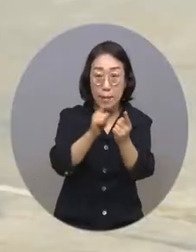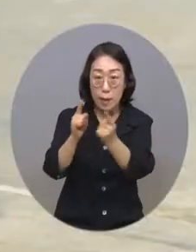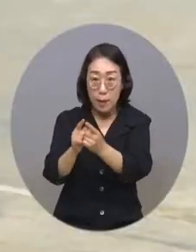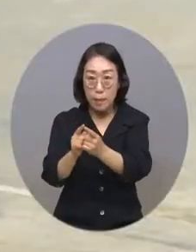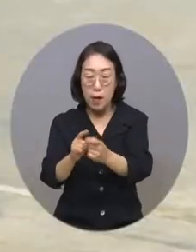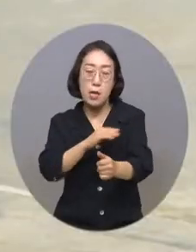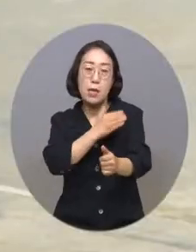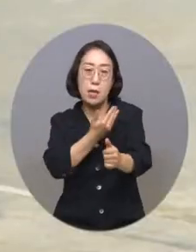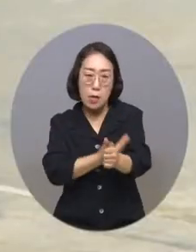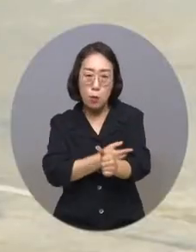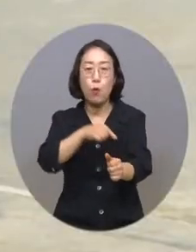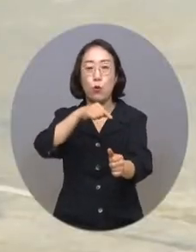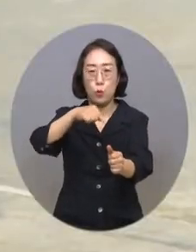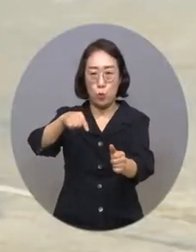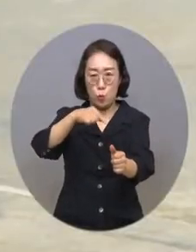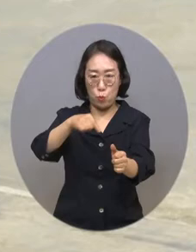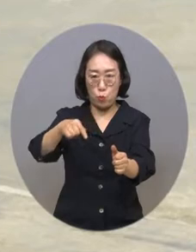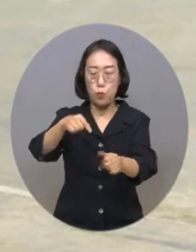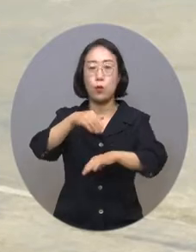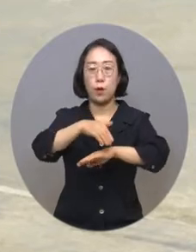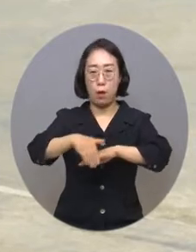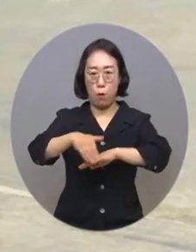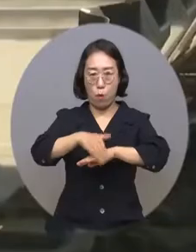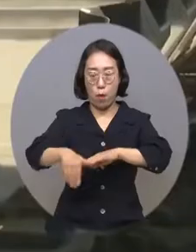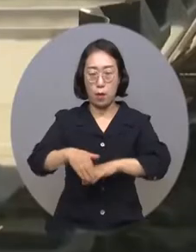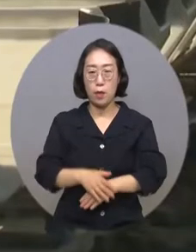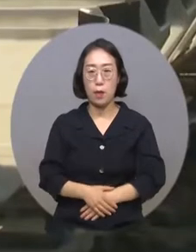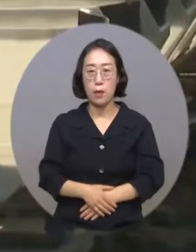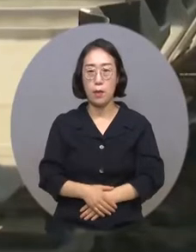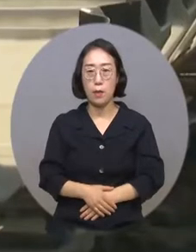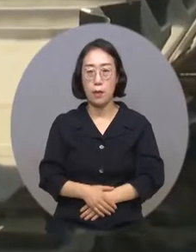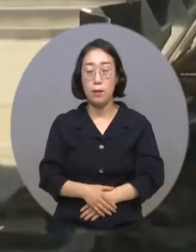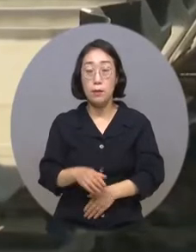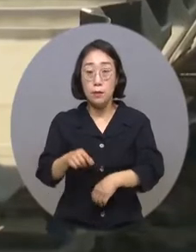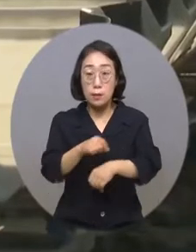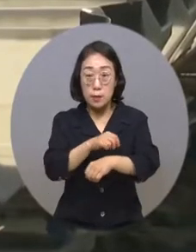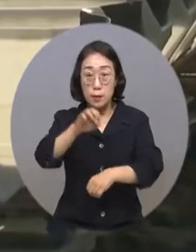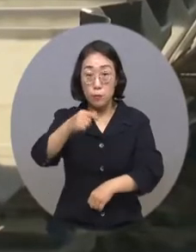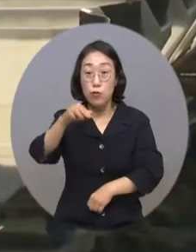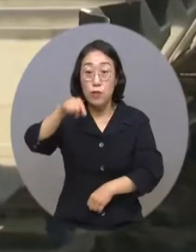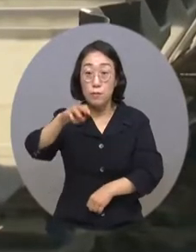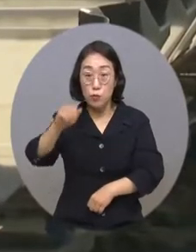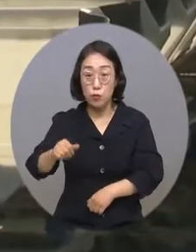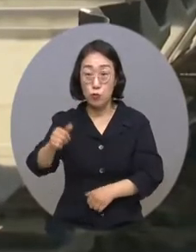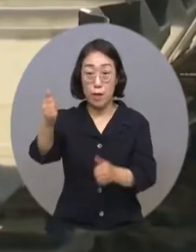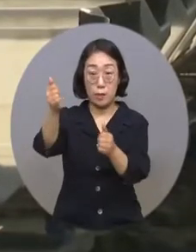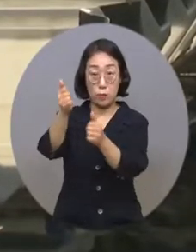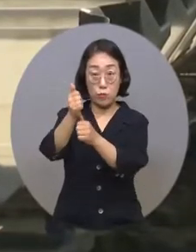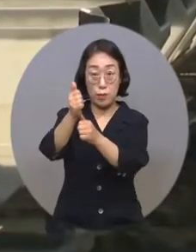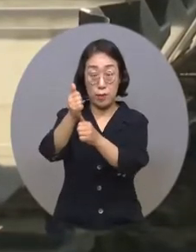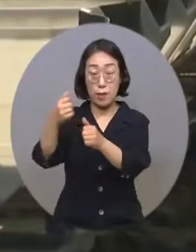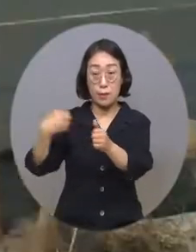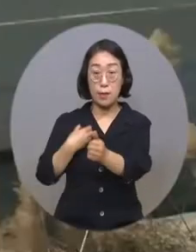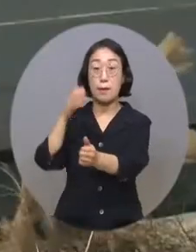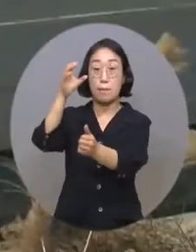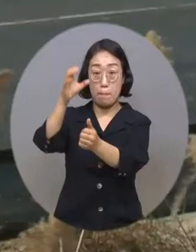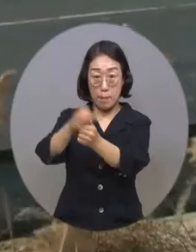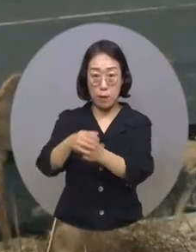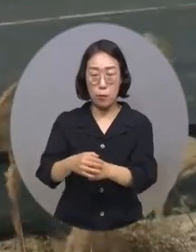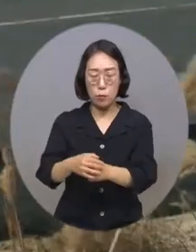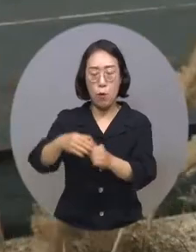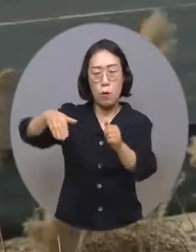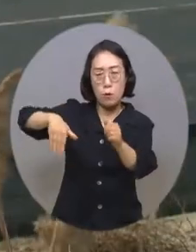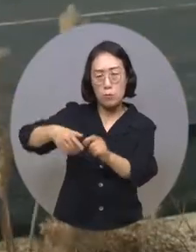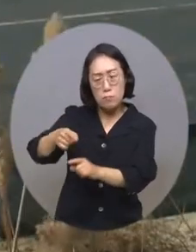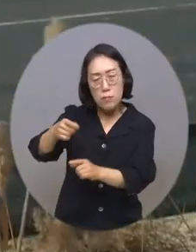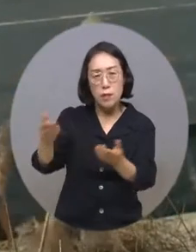보호가 안 인권교육 또 추진하기로 했습니다 특히 뭉 금주 행정부 지사를 단장으로 한 염전 근로자 처우 개선